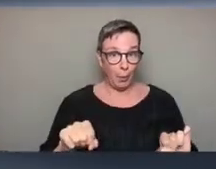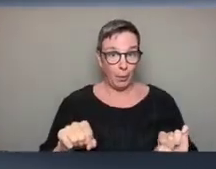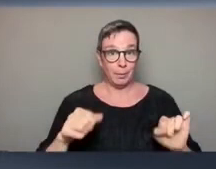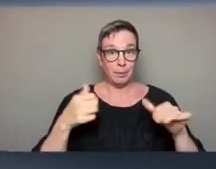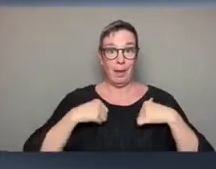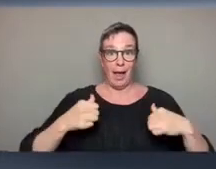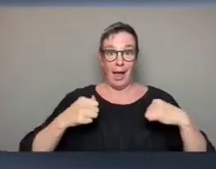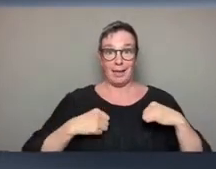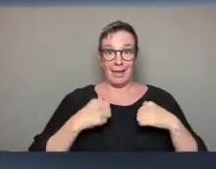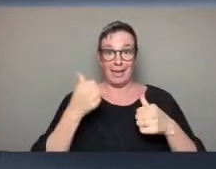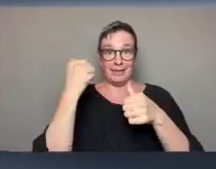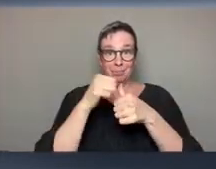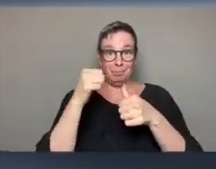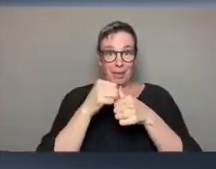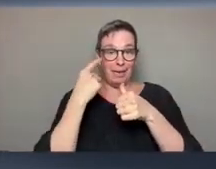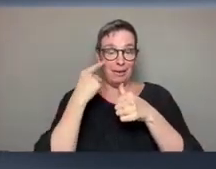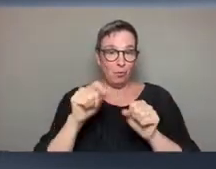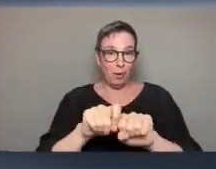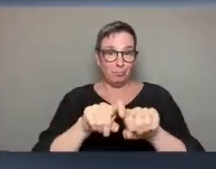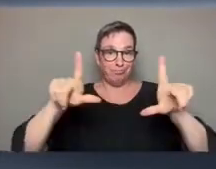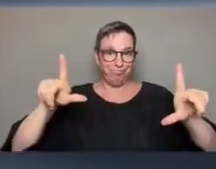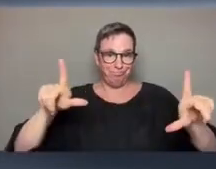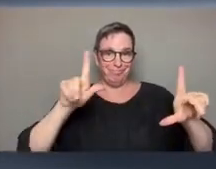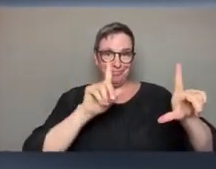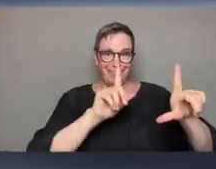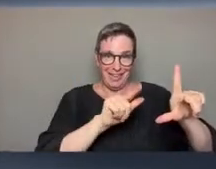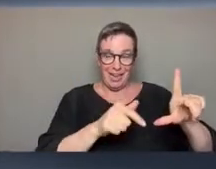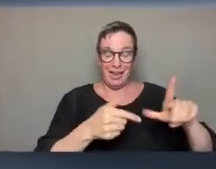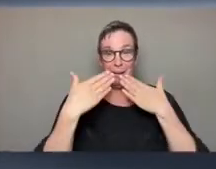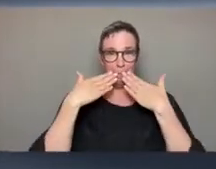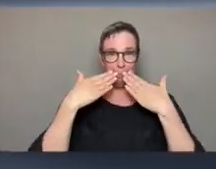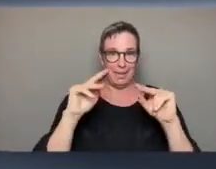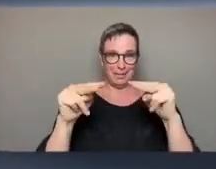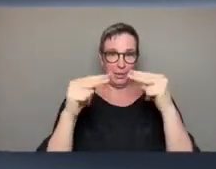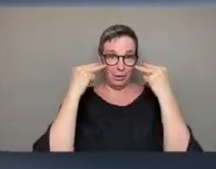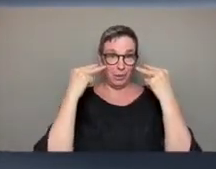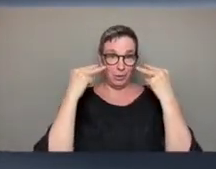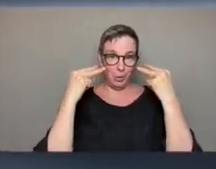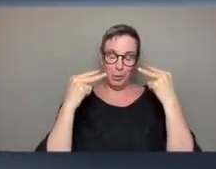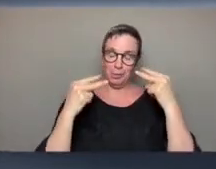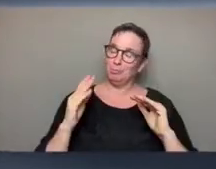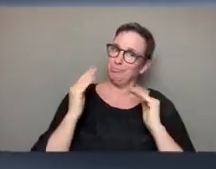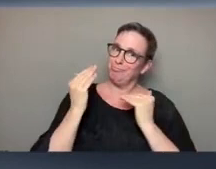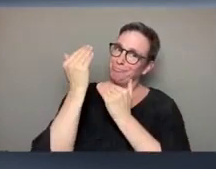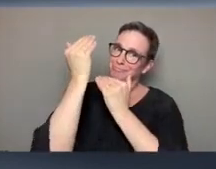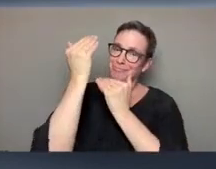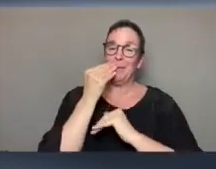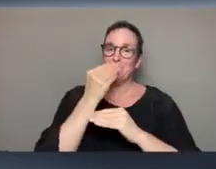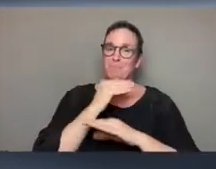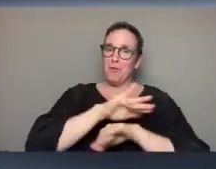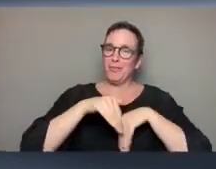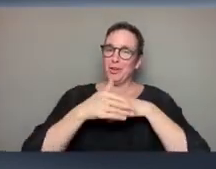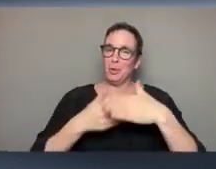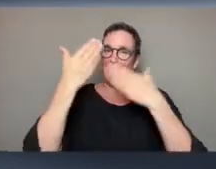adresses mail que vous trouverez sur l'écran. Sinon, je vous remercie pour votre attention et vous souhaite une belle journée.